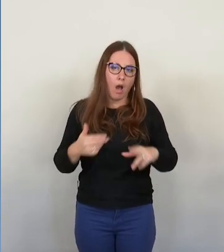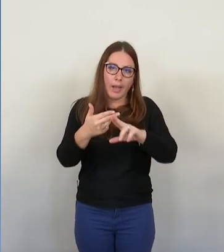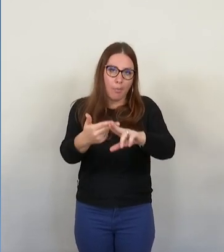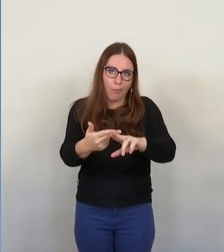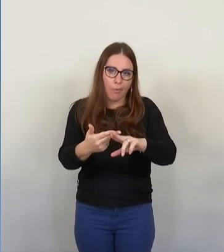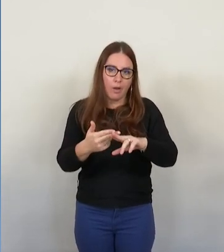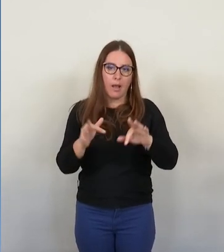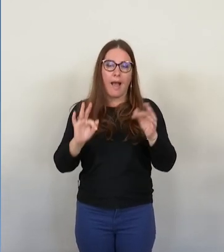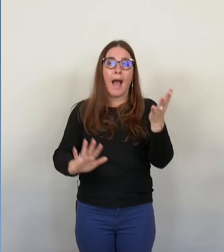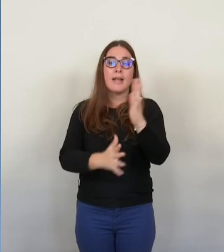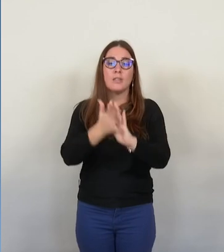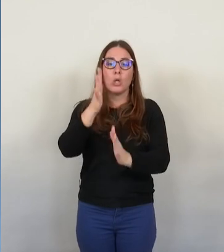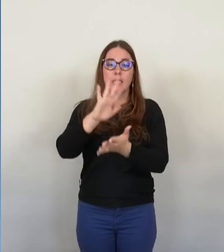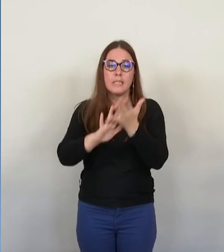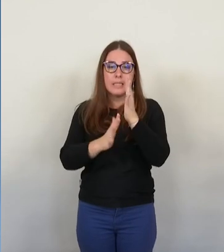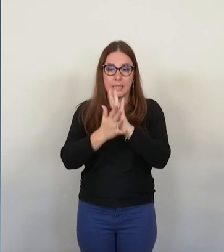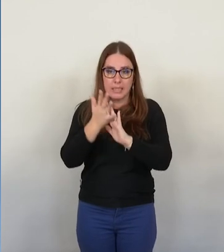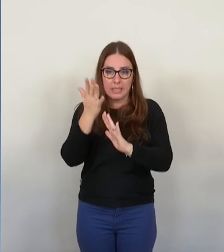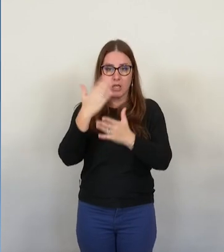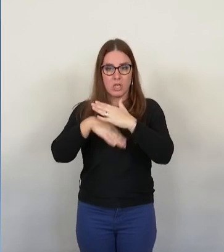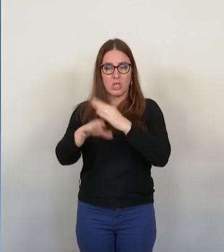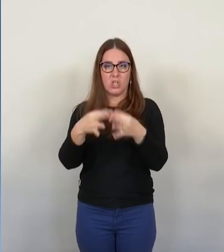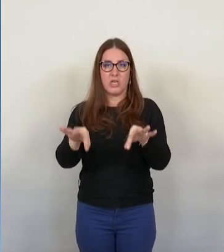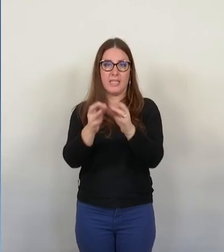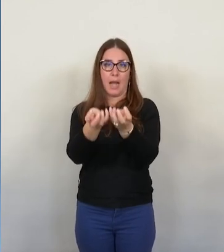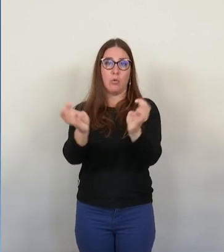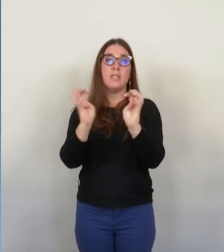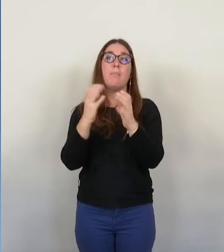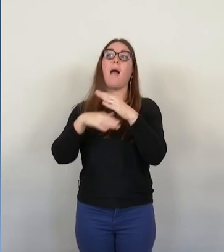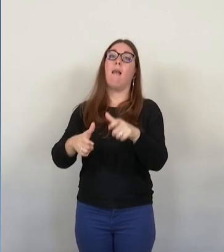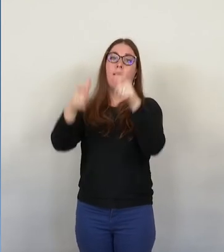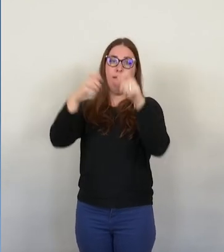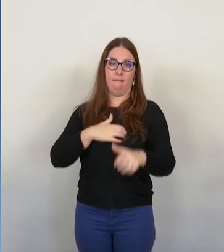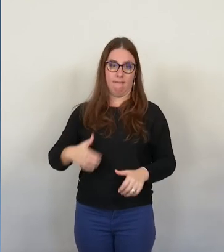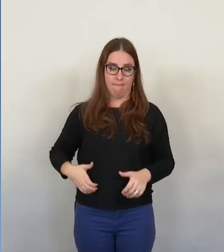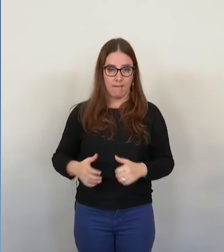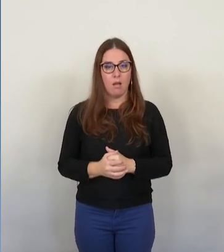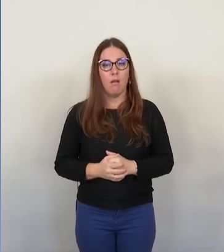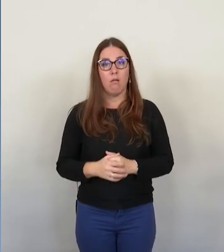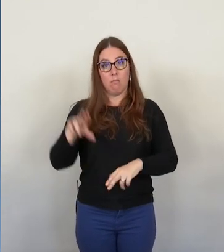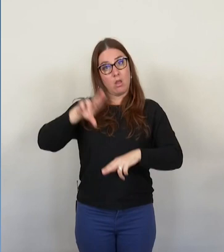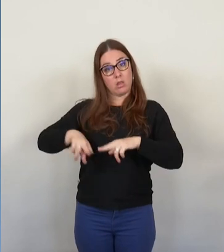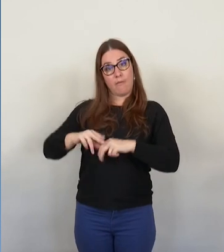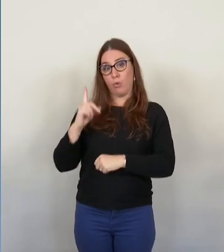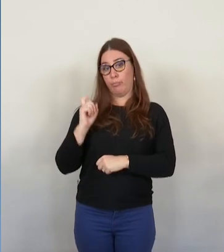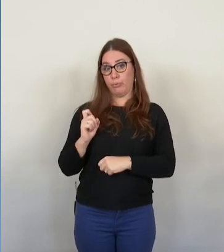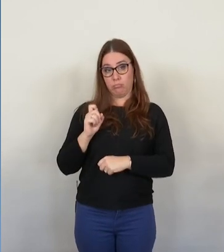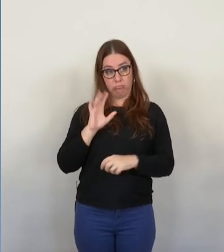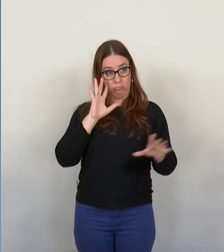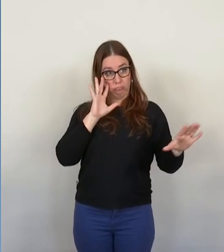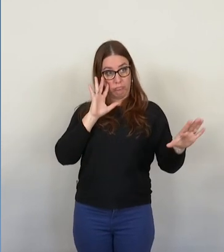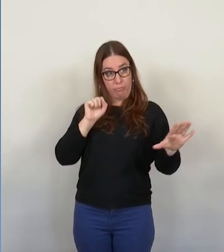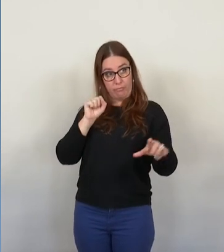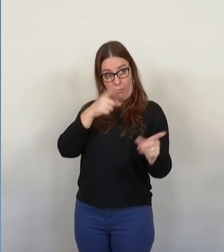le l'incendie de la salle municipale puisque travaux ont commencé certains d'entre vous ont pu les